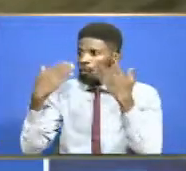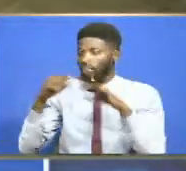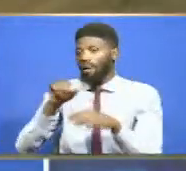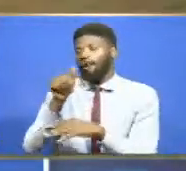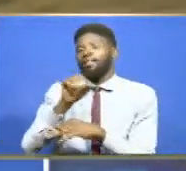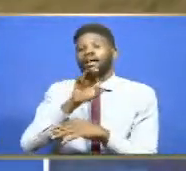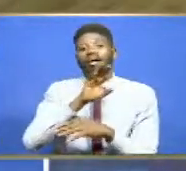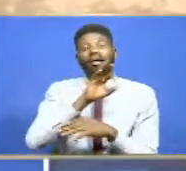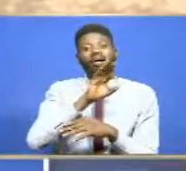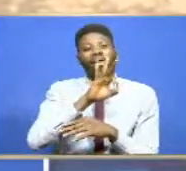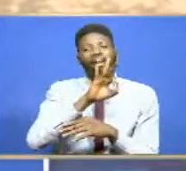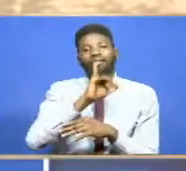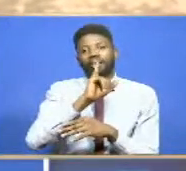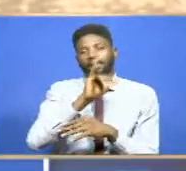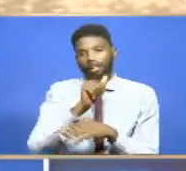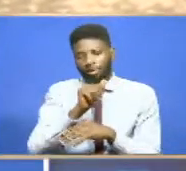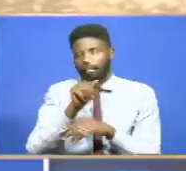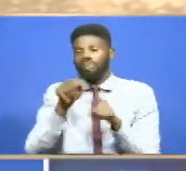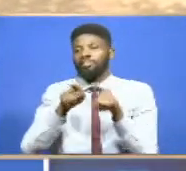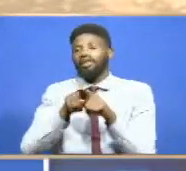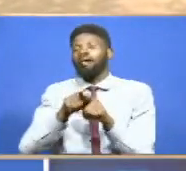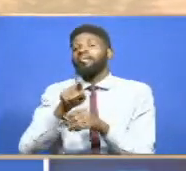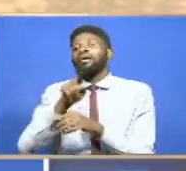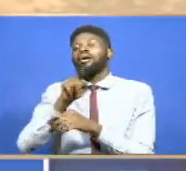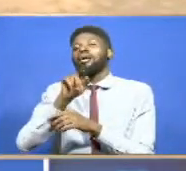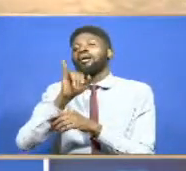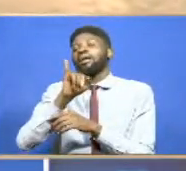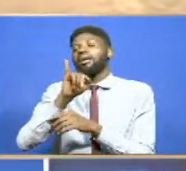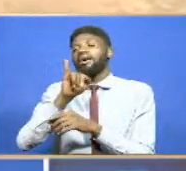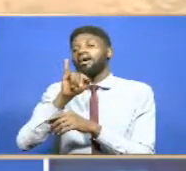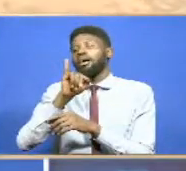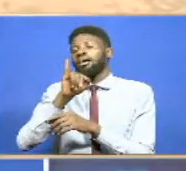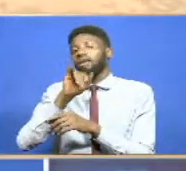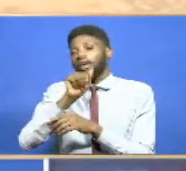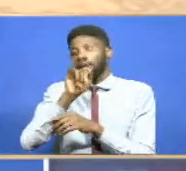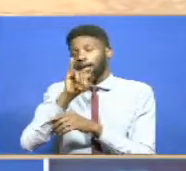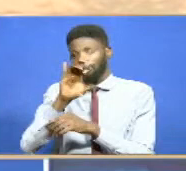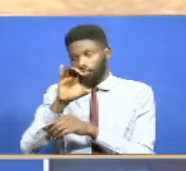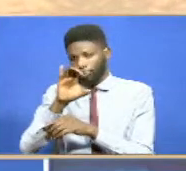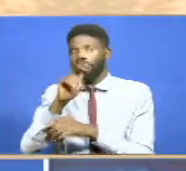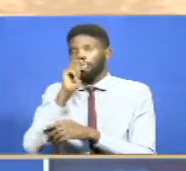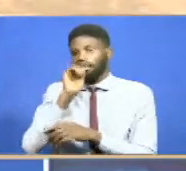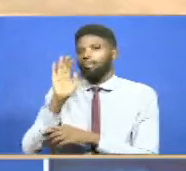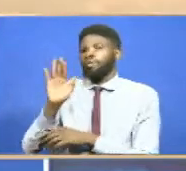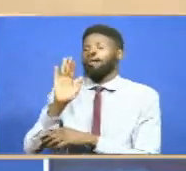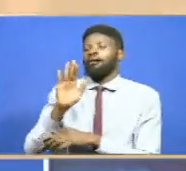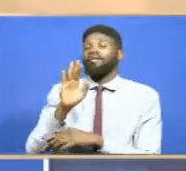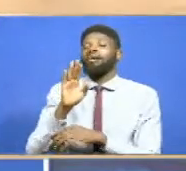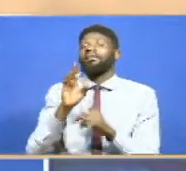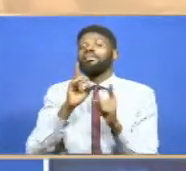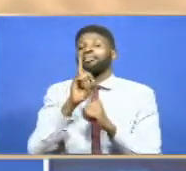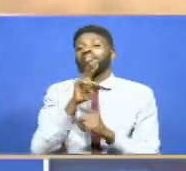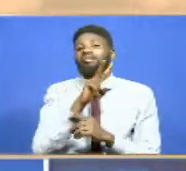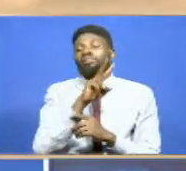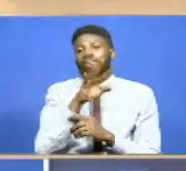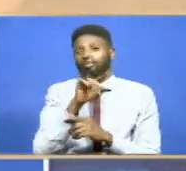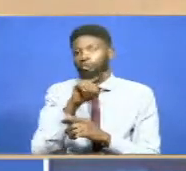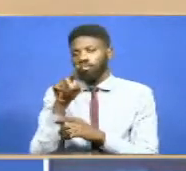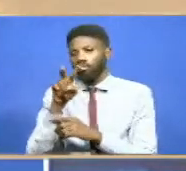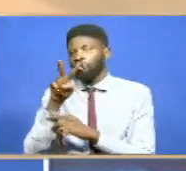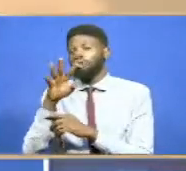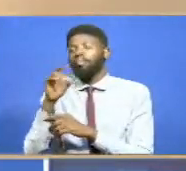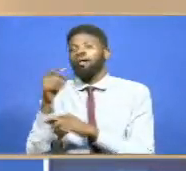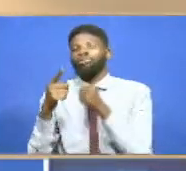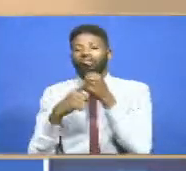FIA ARC yatakayofuata ni yale ya Tanzania 24 na 25 mwezi Julai, Pearl of Africa Uganda